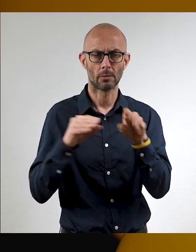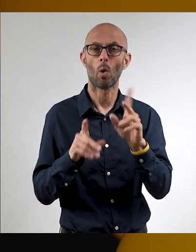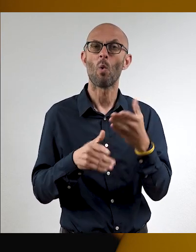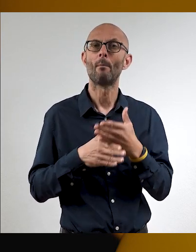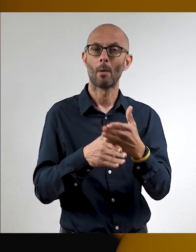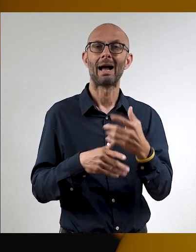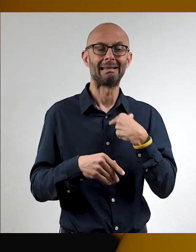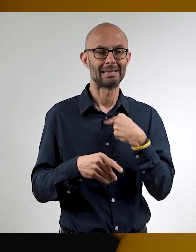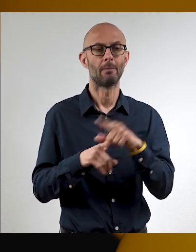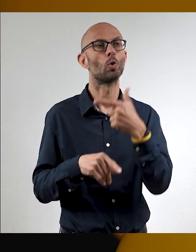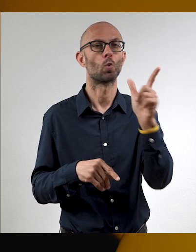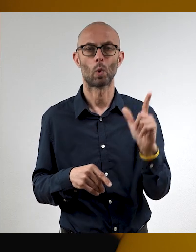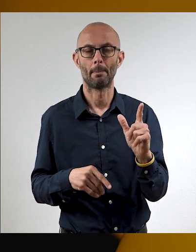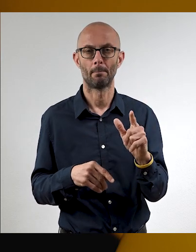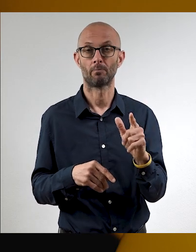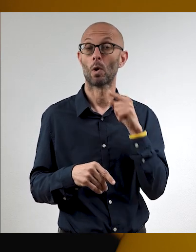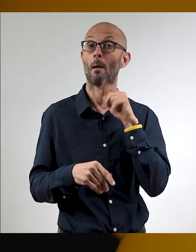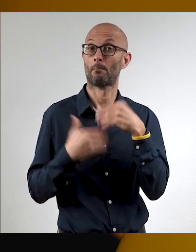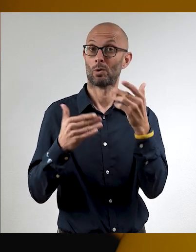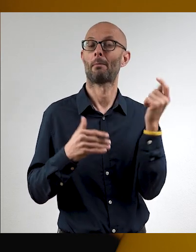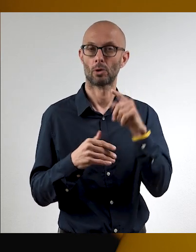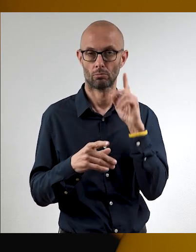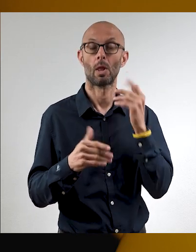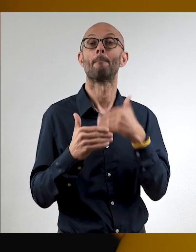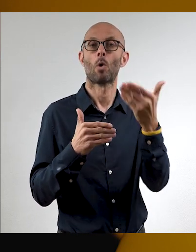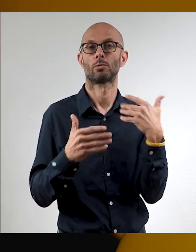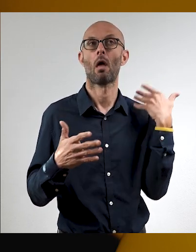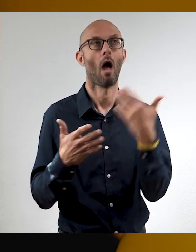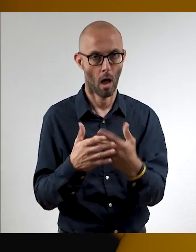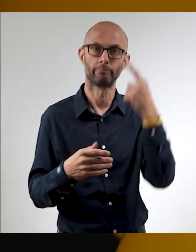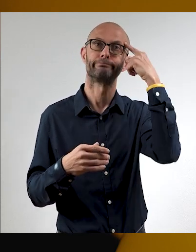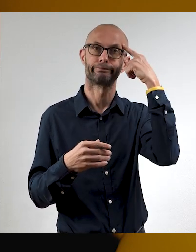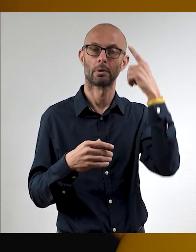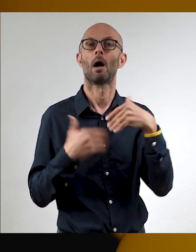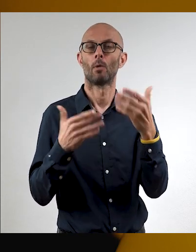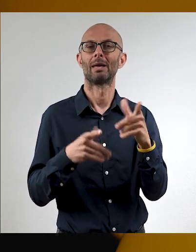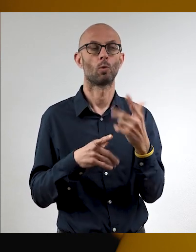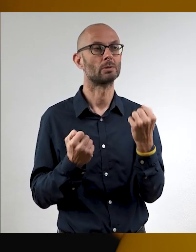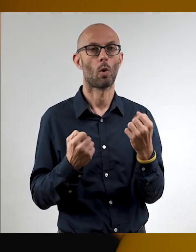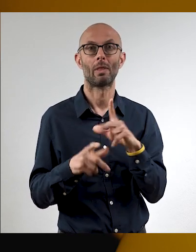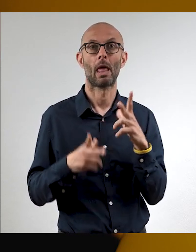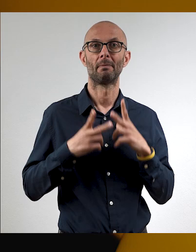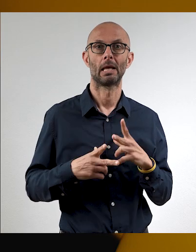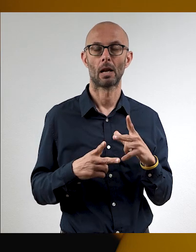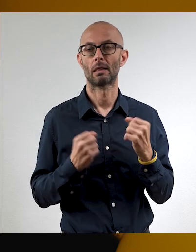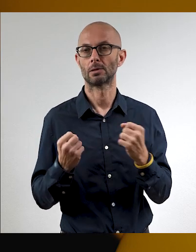cep in kako pomaga drugim. Potem je pa prišlo za njem. Ne? Takrat je bil zelo, zelo